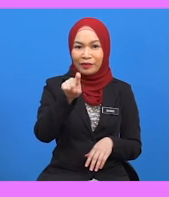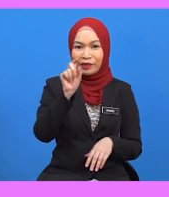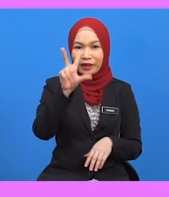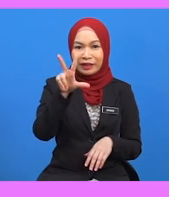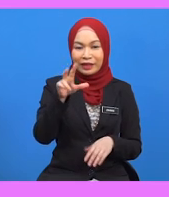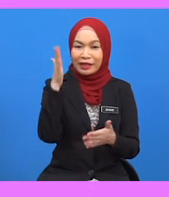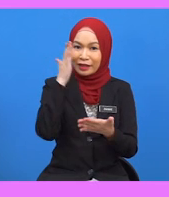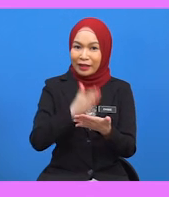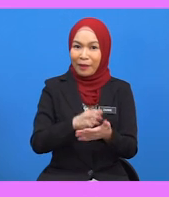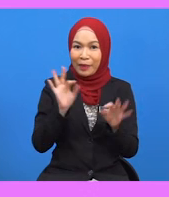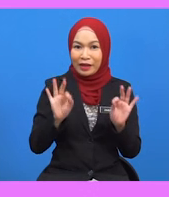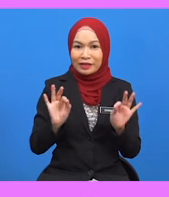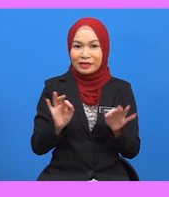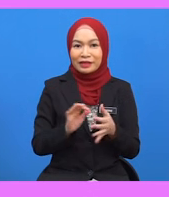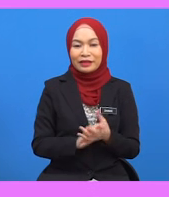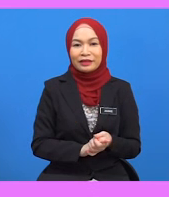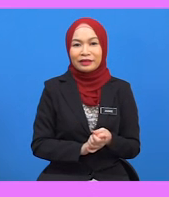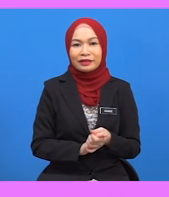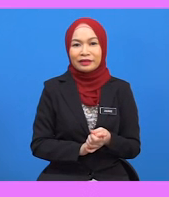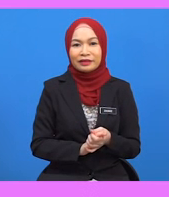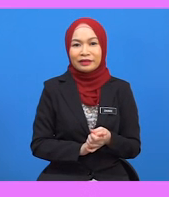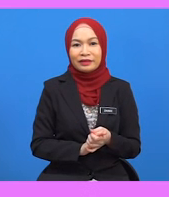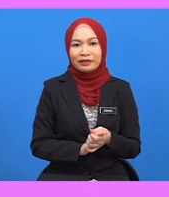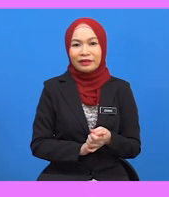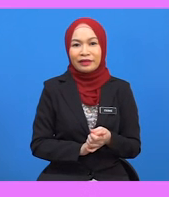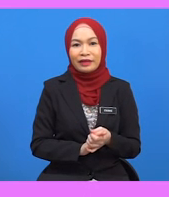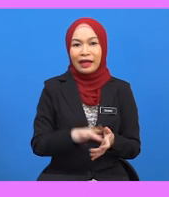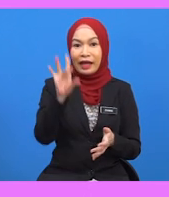8.3.3, tamat jika.